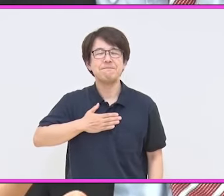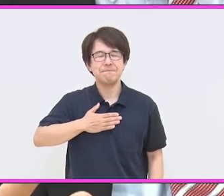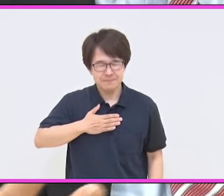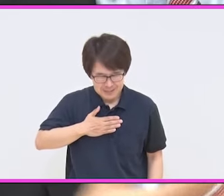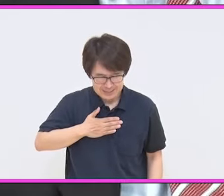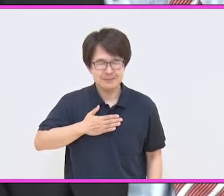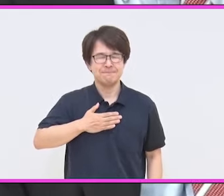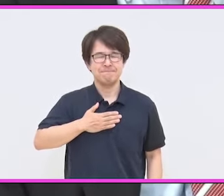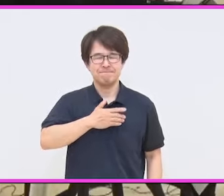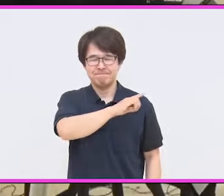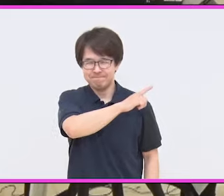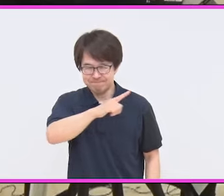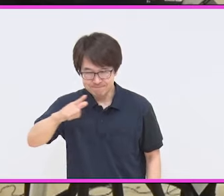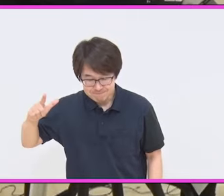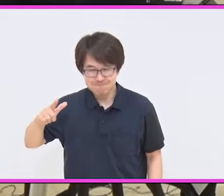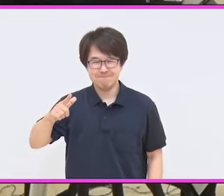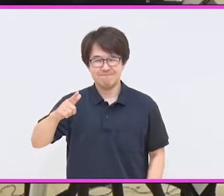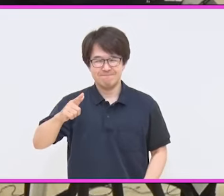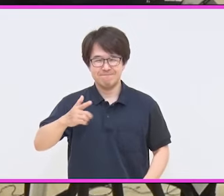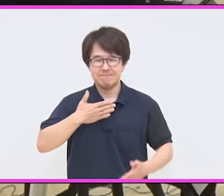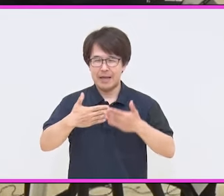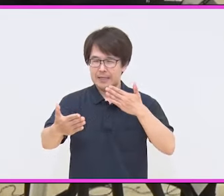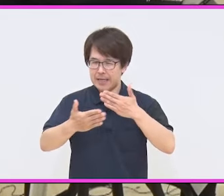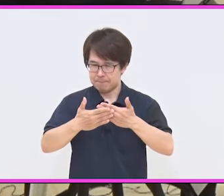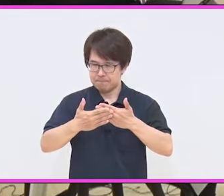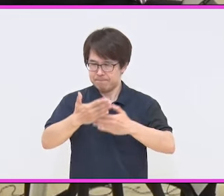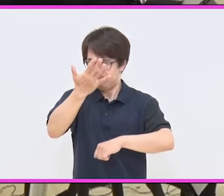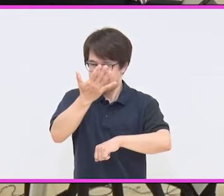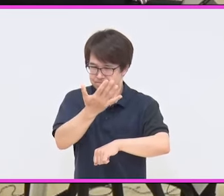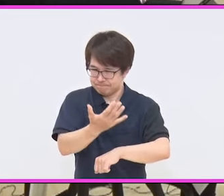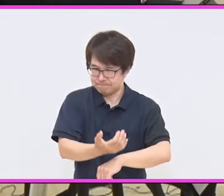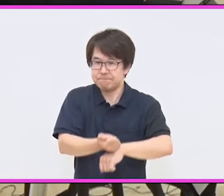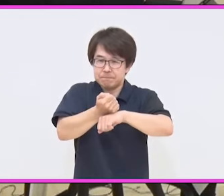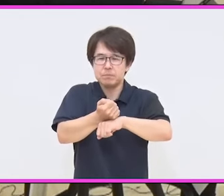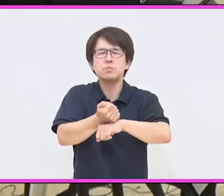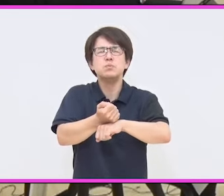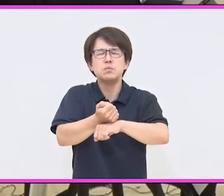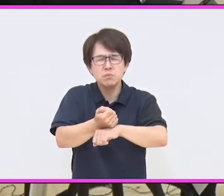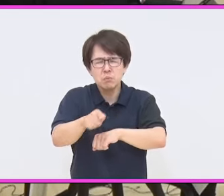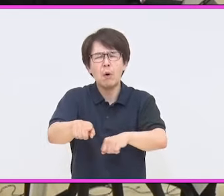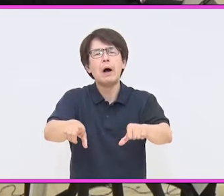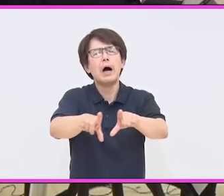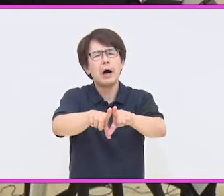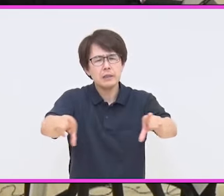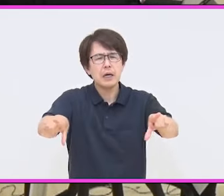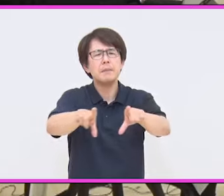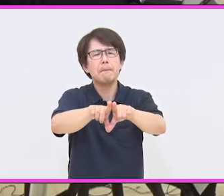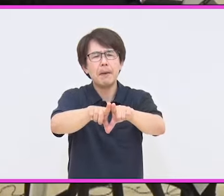うことを覚える、もう当たり前に